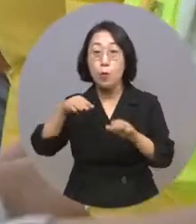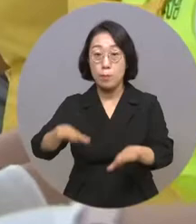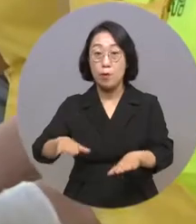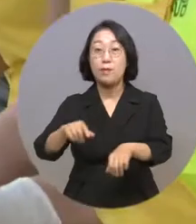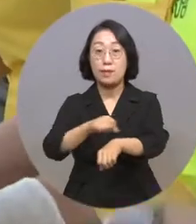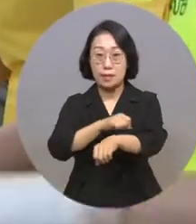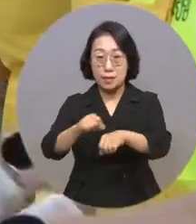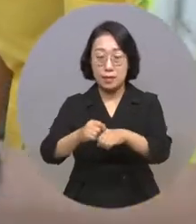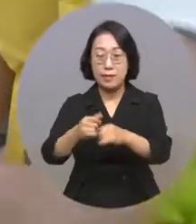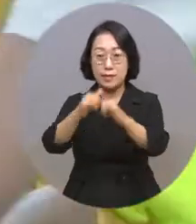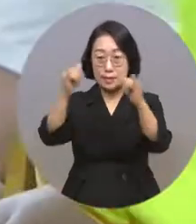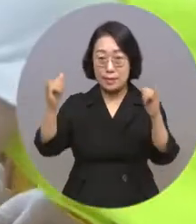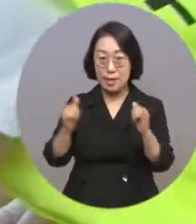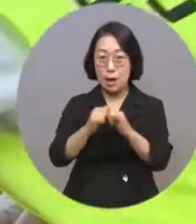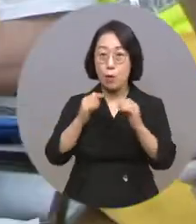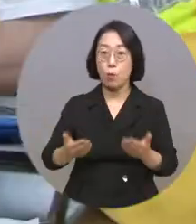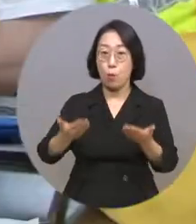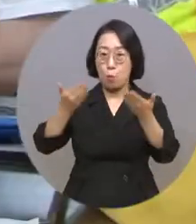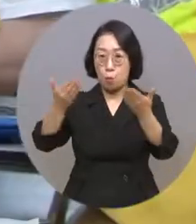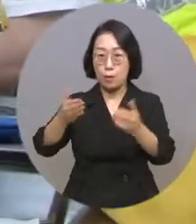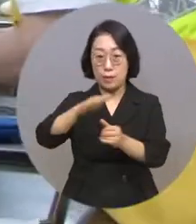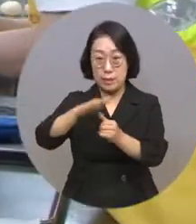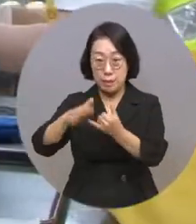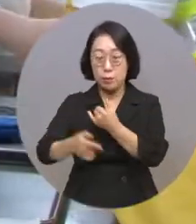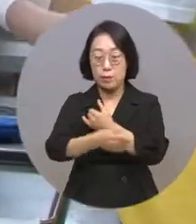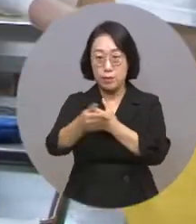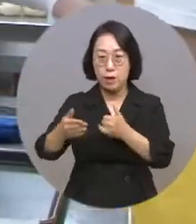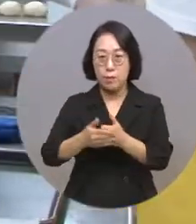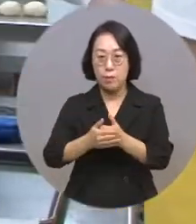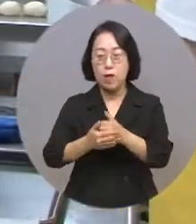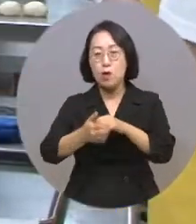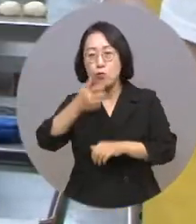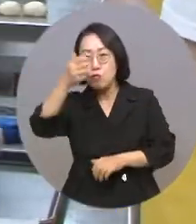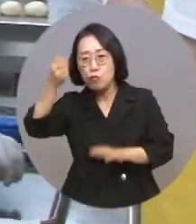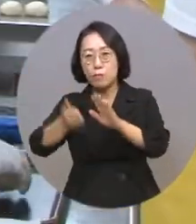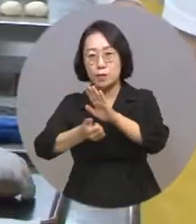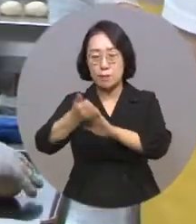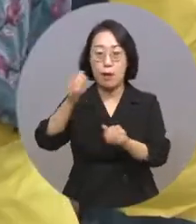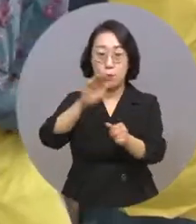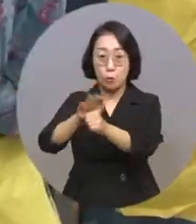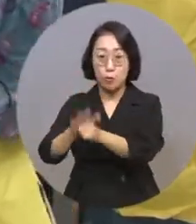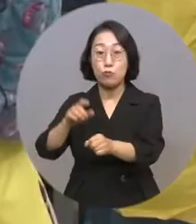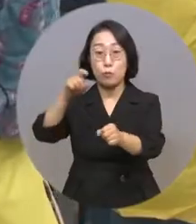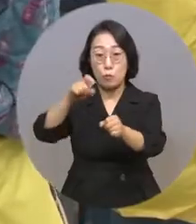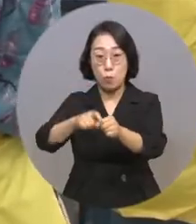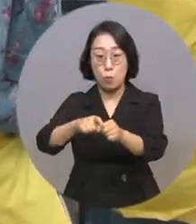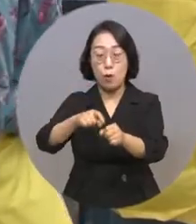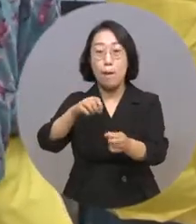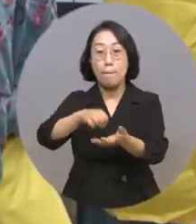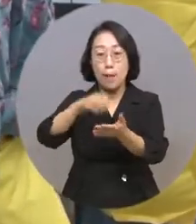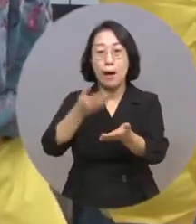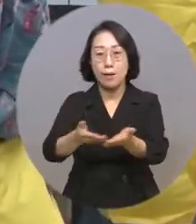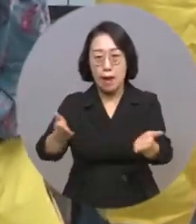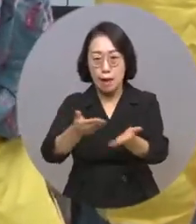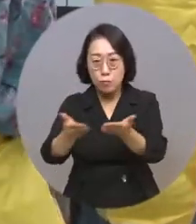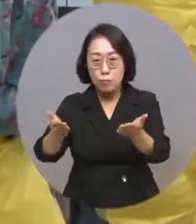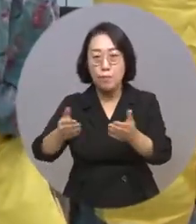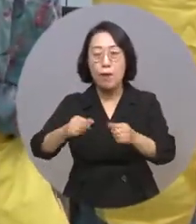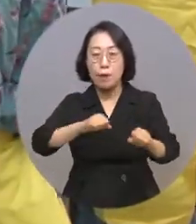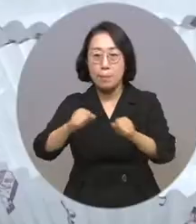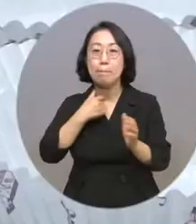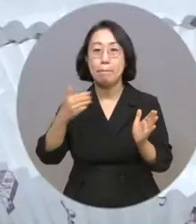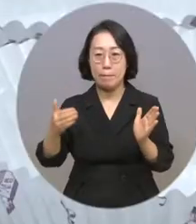사회공헌 활동을 통한 지역사회 어린이들의 가치 실현을 목적으로 두고 사랑의 빵 나눔 봉사활동을